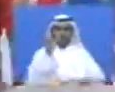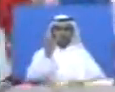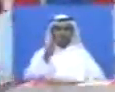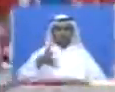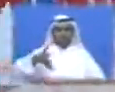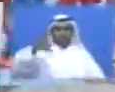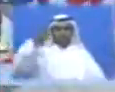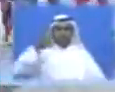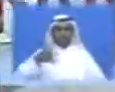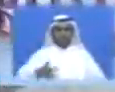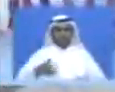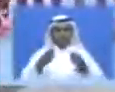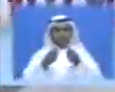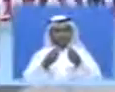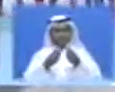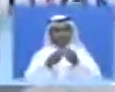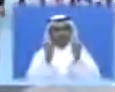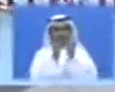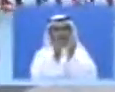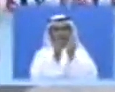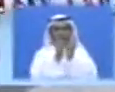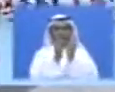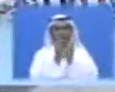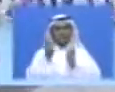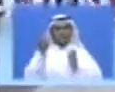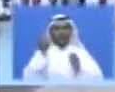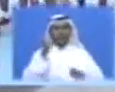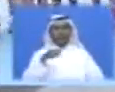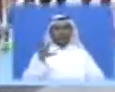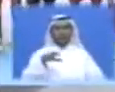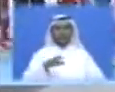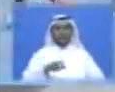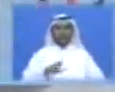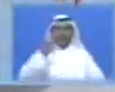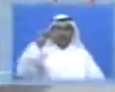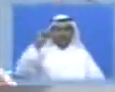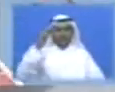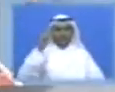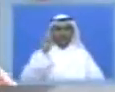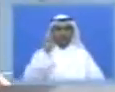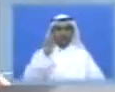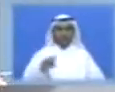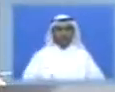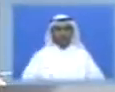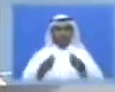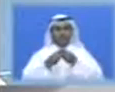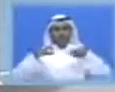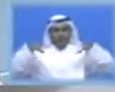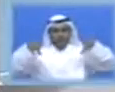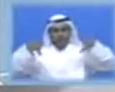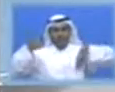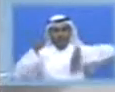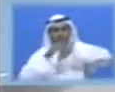الكبار والصغار والمقامة على صالة الشهيد فهد الأحمد في منطقة الداعية. تأتي الدورة هذا العام